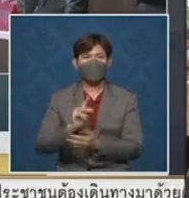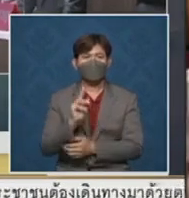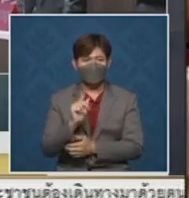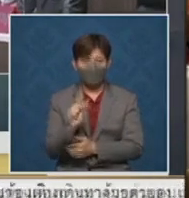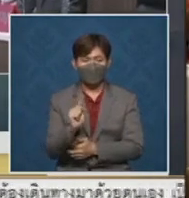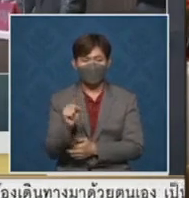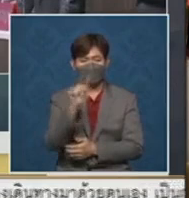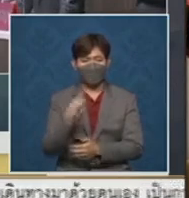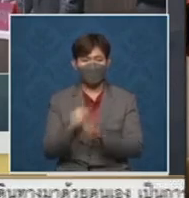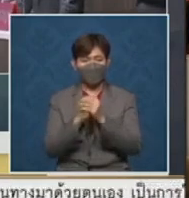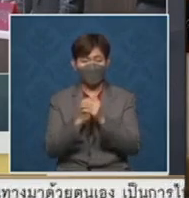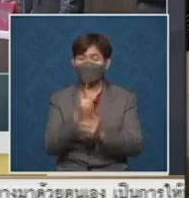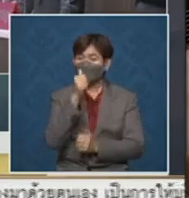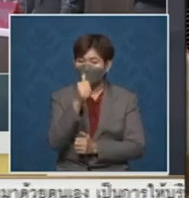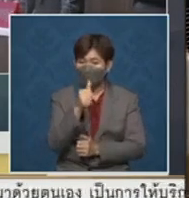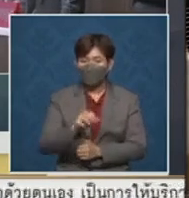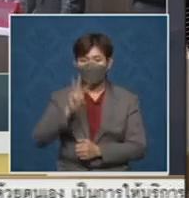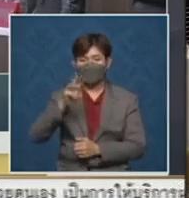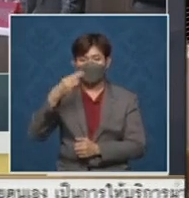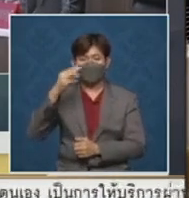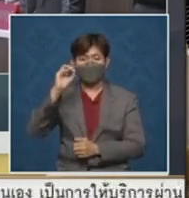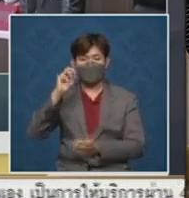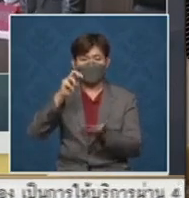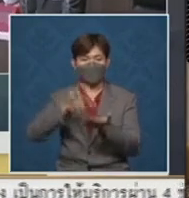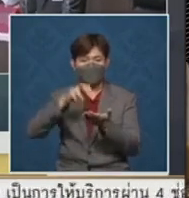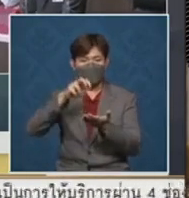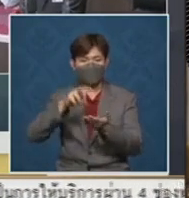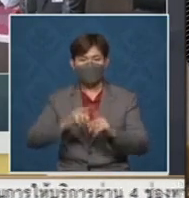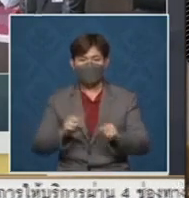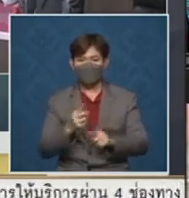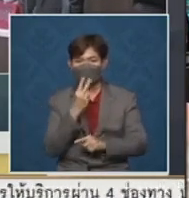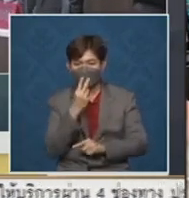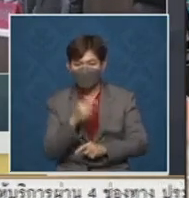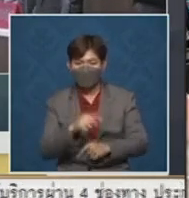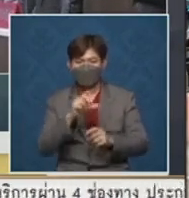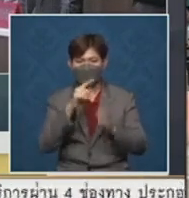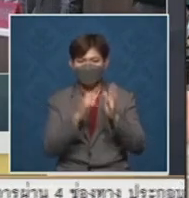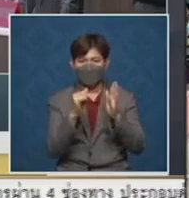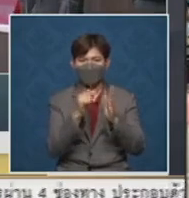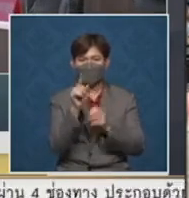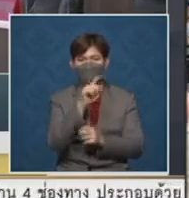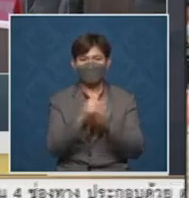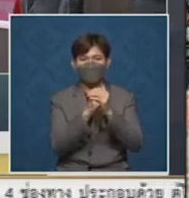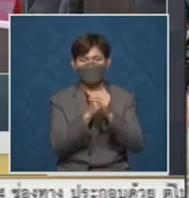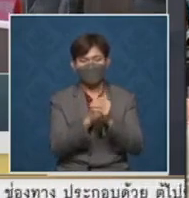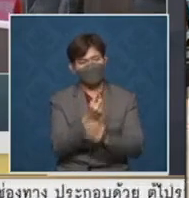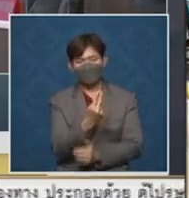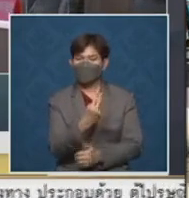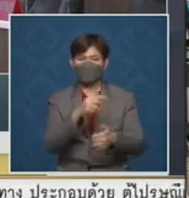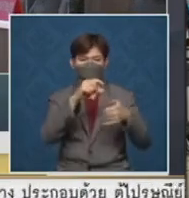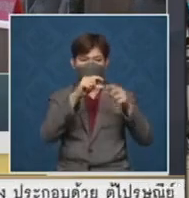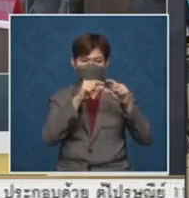พื้นที่ปลายด้ามขวานแล้วให้ปลัดกระทรวงสาธารณสุขรวมไปถึงปลัดกระทรวงอื่นๆไปจนถึงผู้ว่าราชการจังหวัดที่เกี่